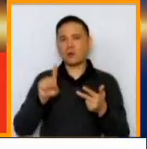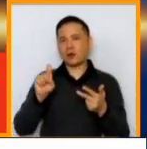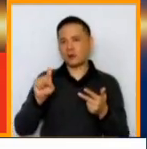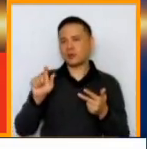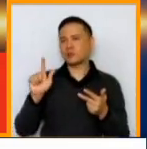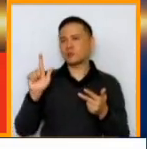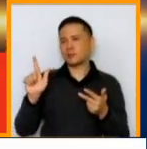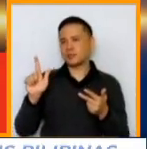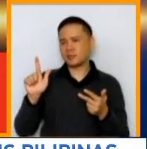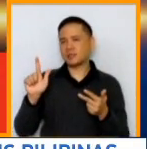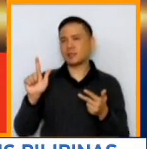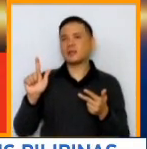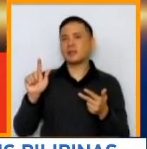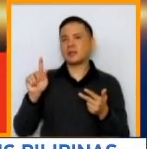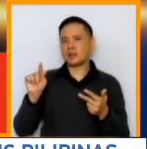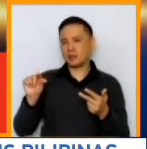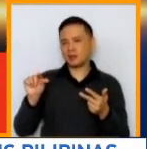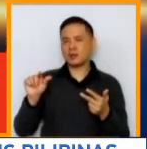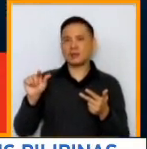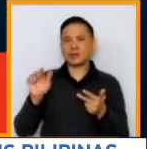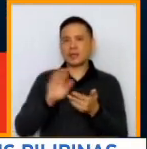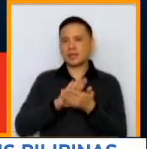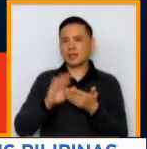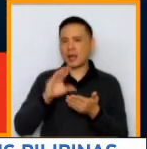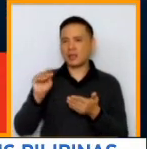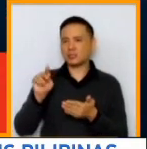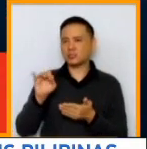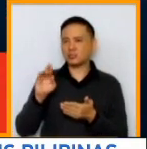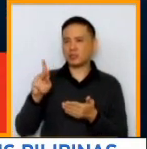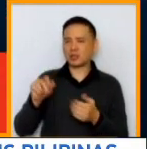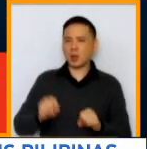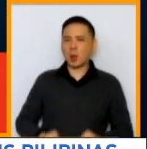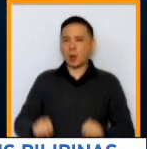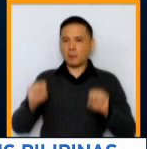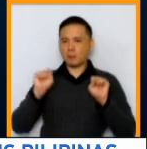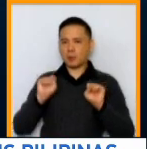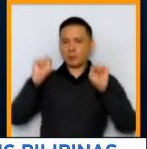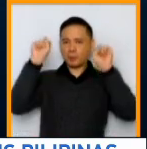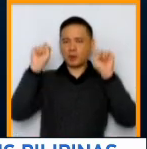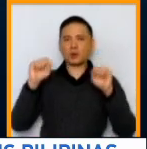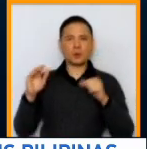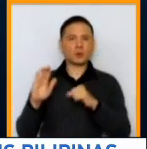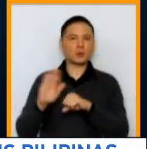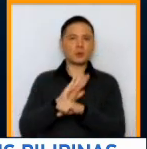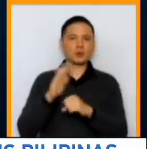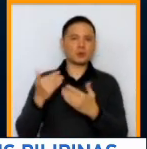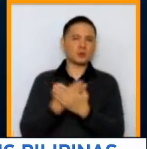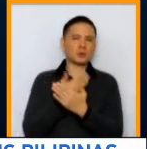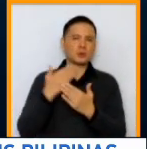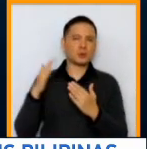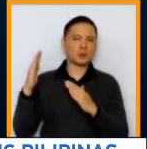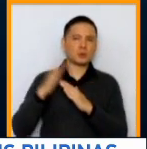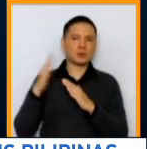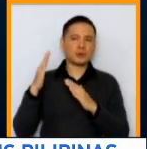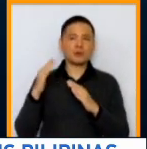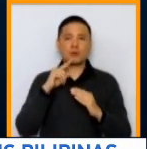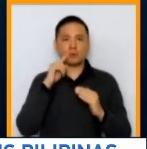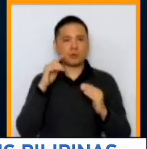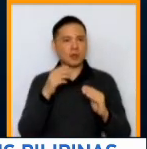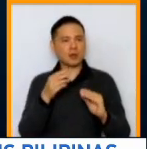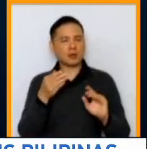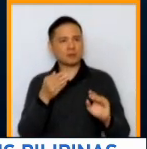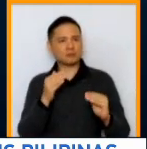jerk na isa ring bagong Olympic record. Naungusan niya ang world record holder na pambato ng China na si